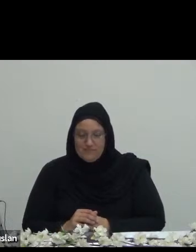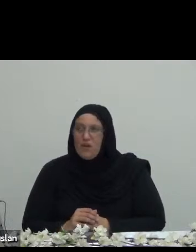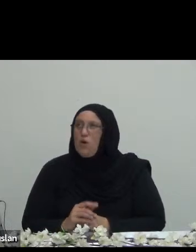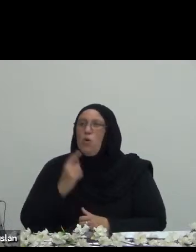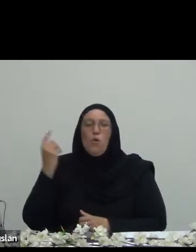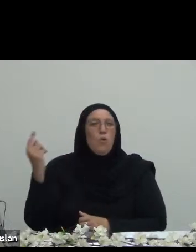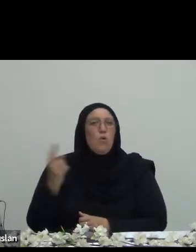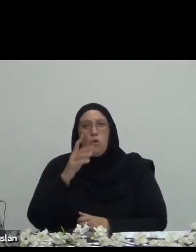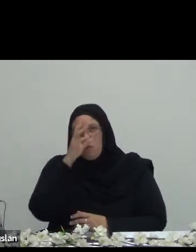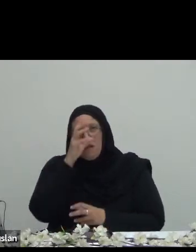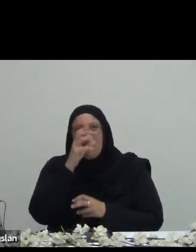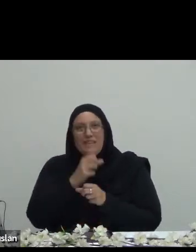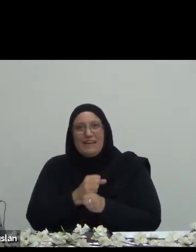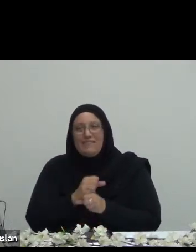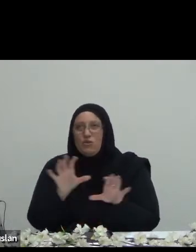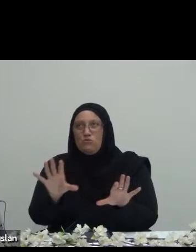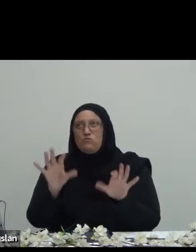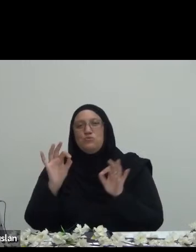الكوثر